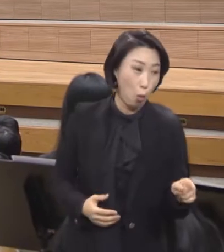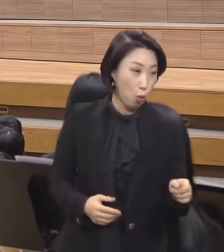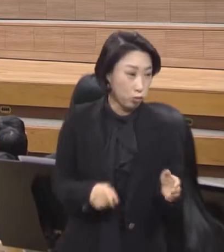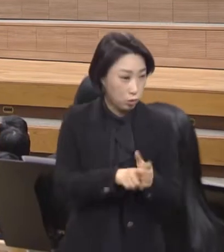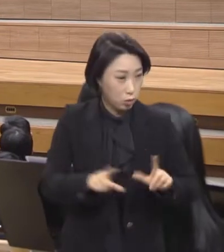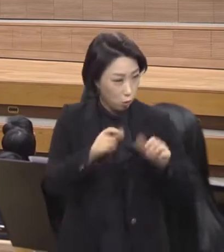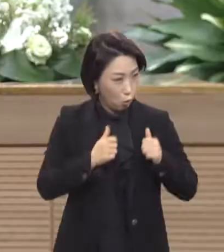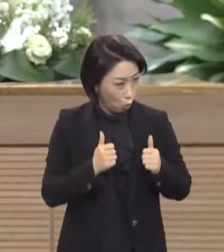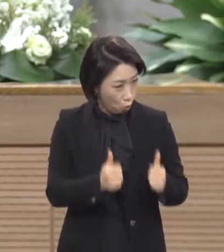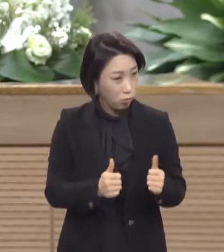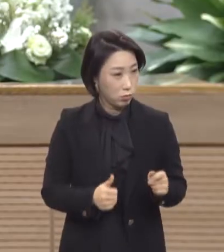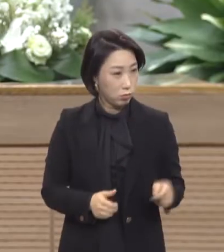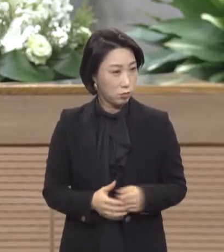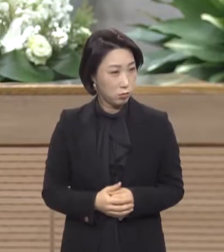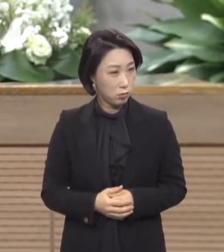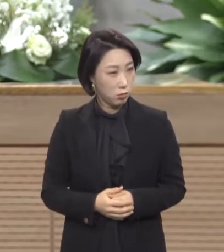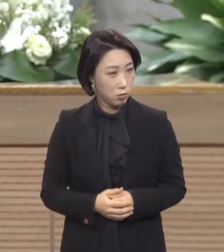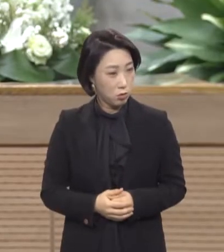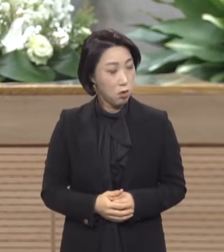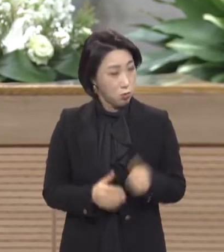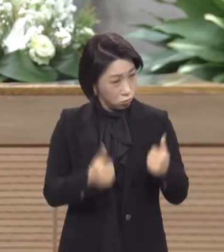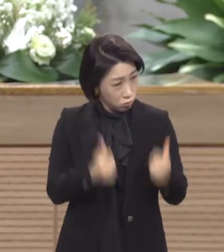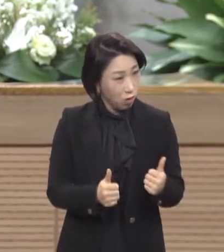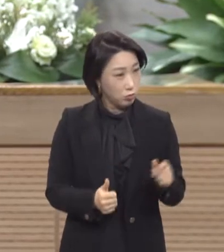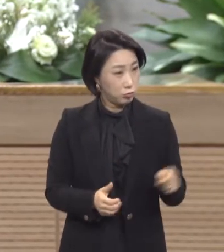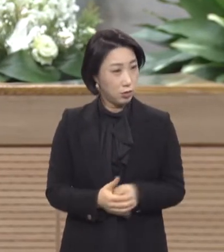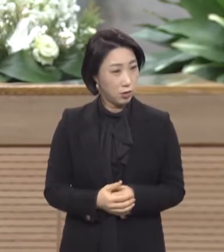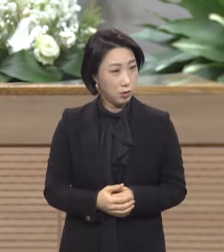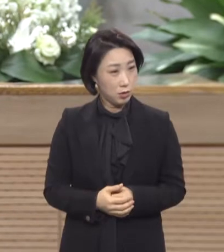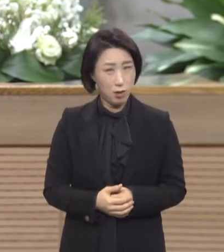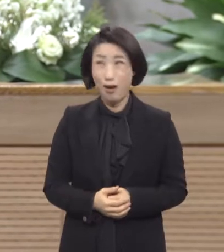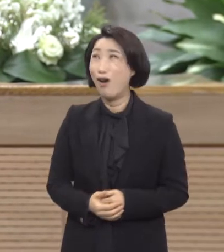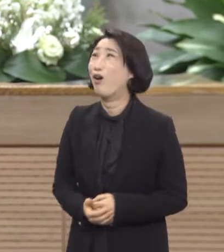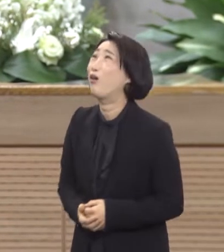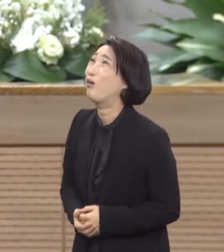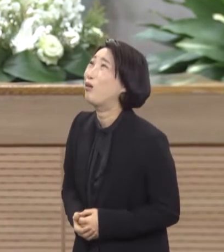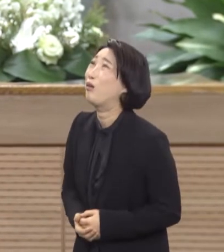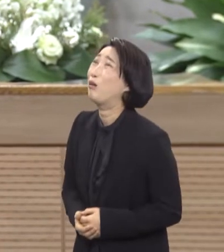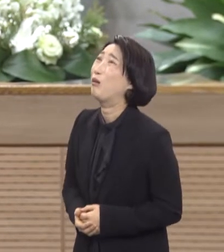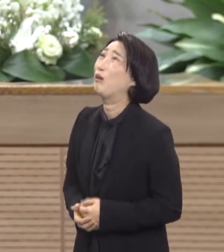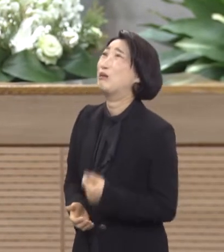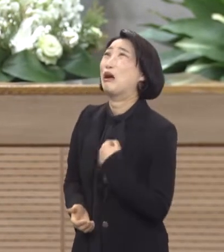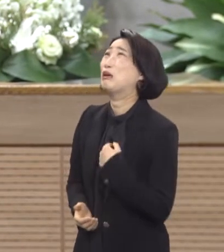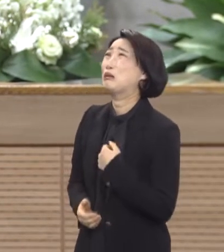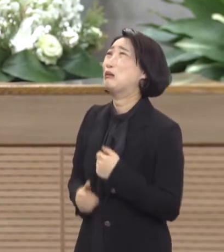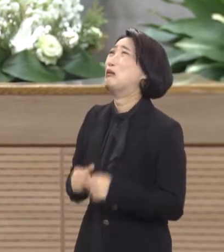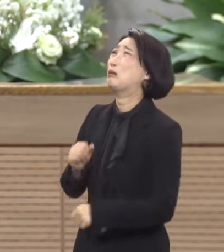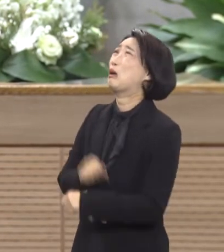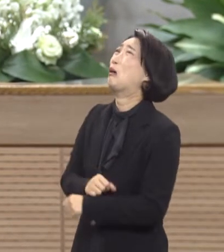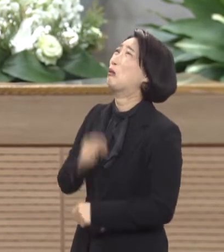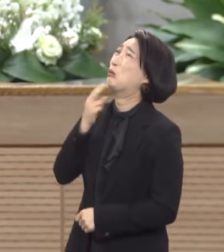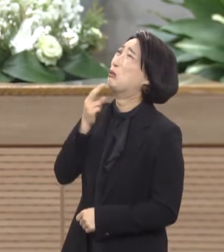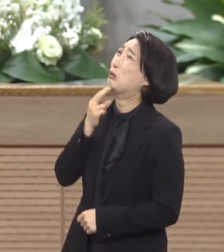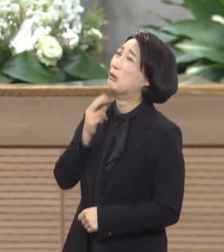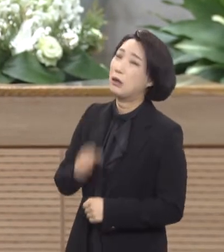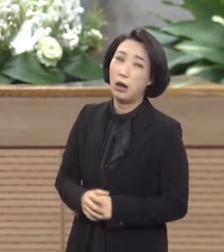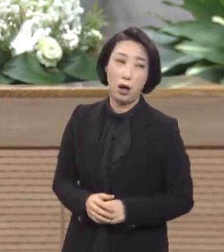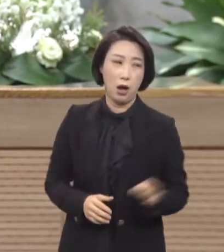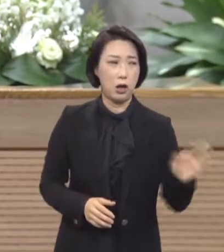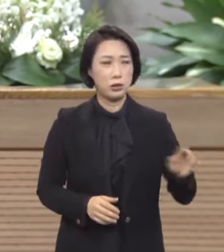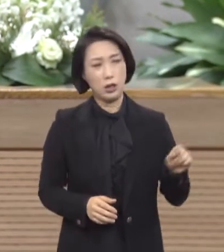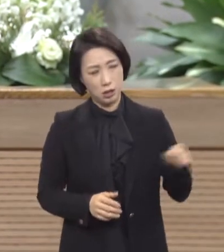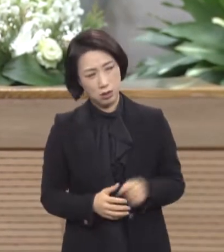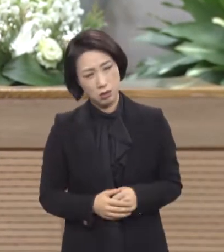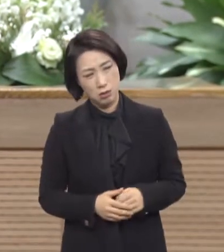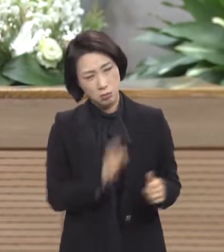신앙생활 잘하는구나. 잘하는구나. 아니 전 잘하는 것 같지 않은데요.